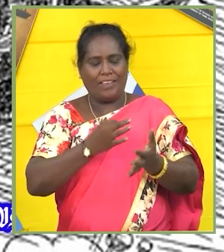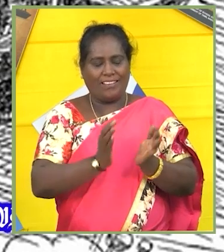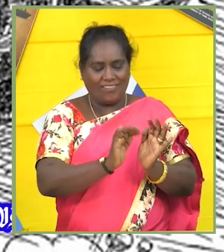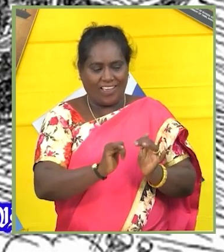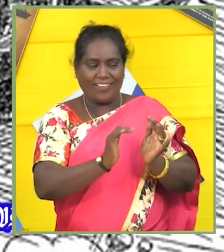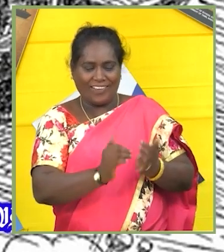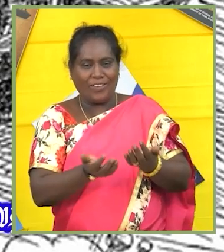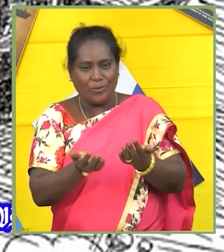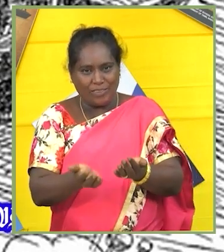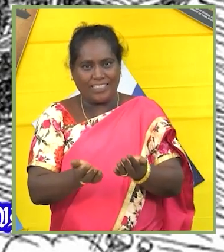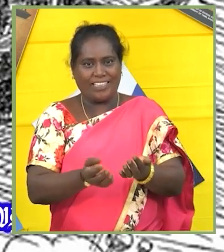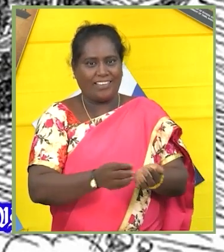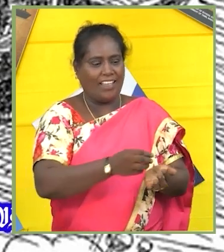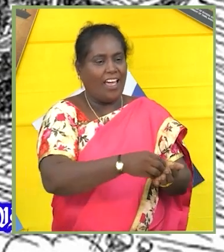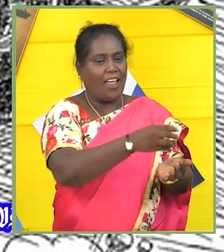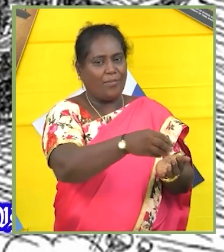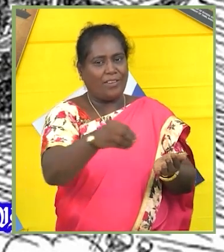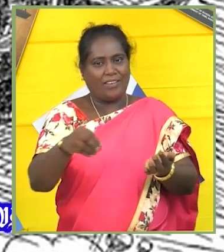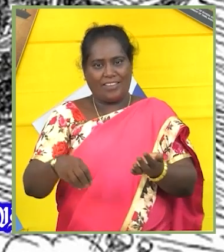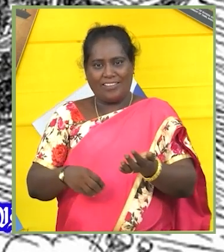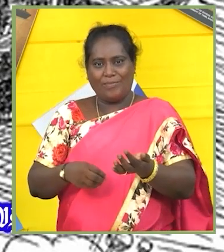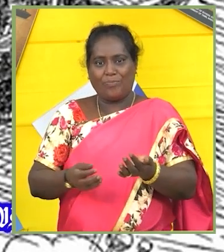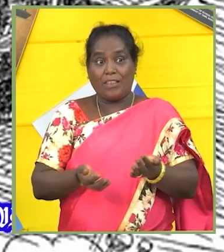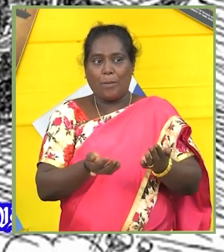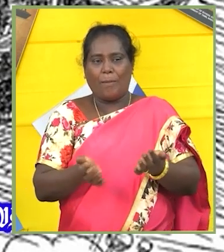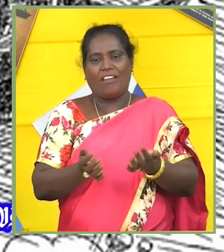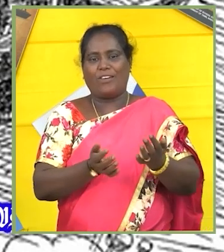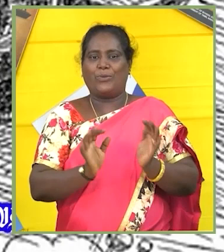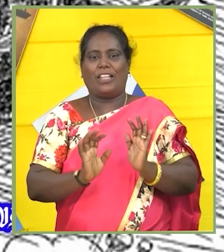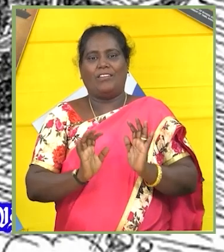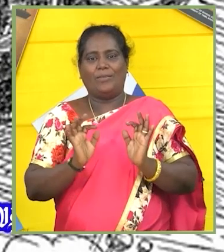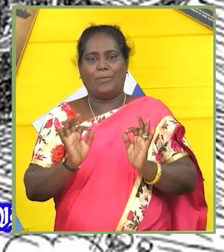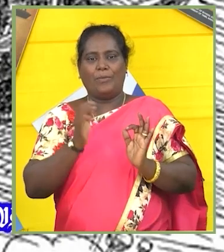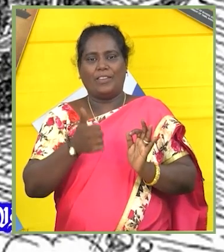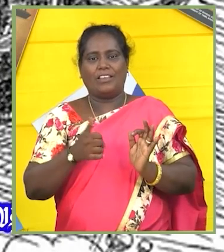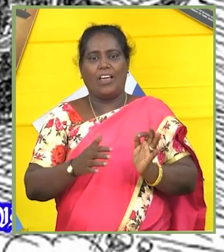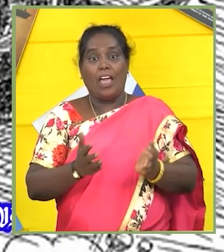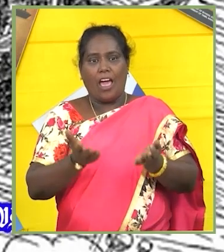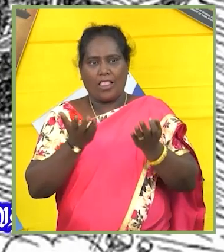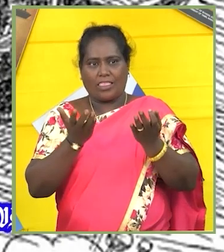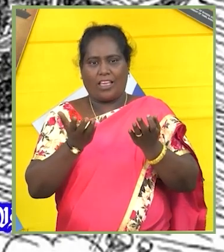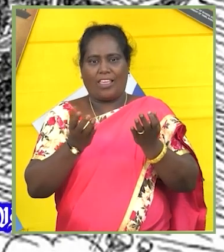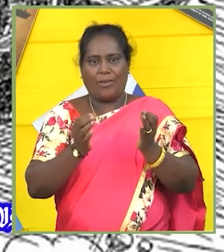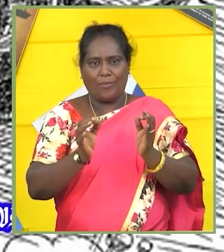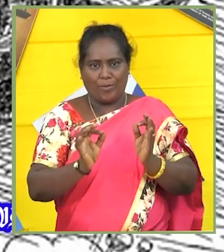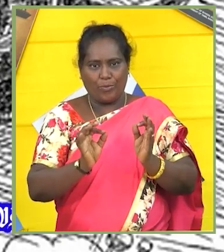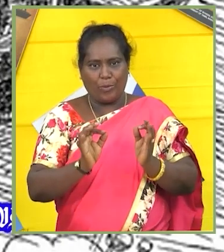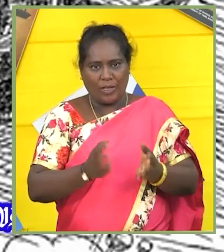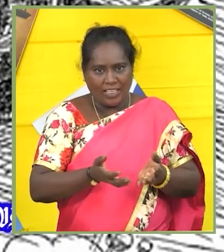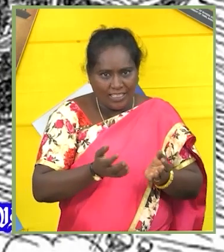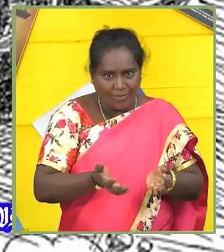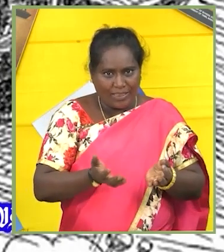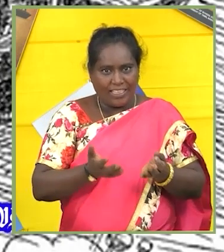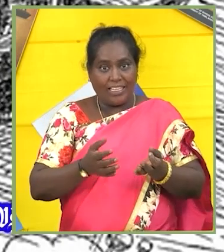முகம் அலர்ச்சியோடு வரவேற்று உபசரித்து அன்பு கலந்து பாராட்டுவதே விருந்தோம்பல். அத்தகைய விருந்தோம்பலின்